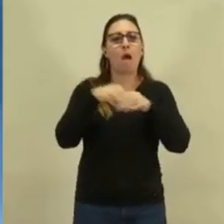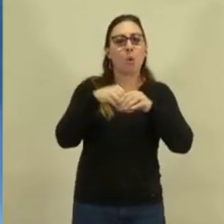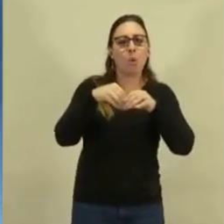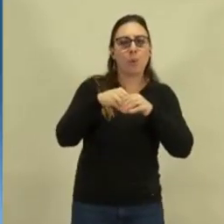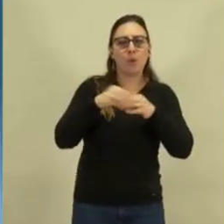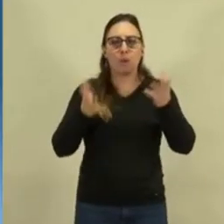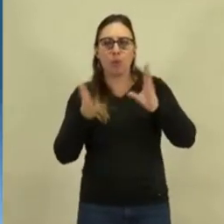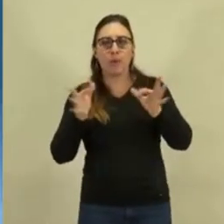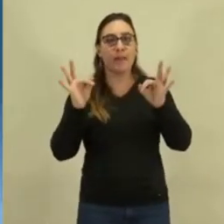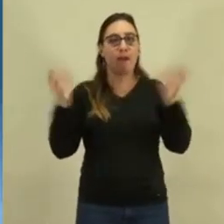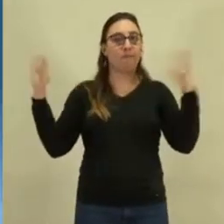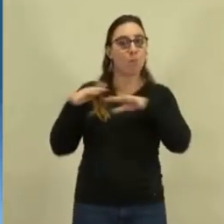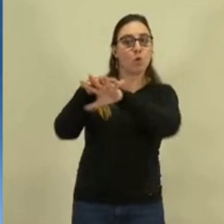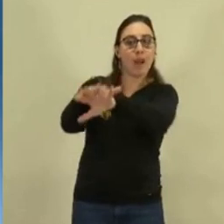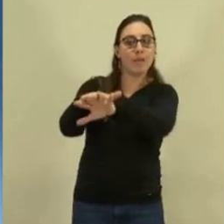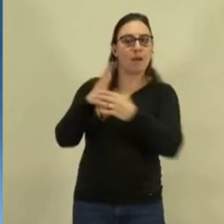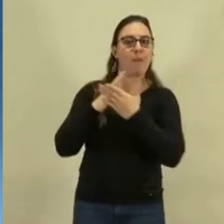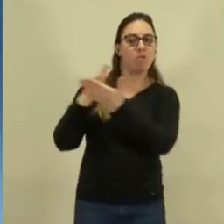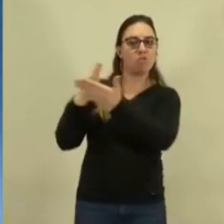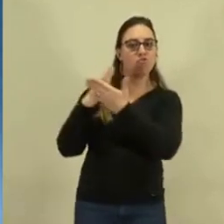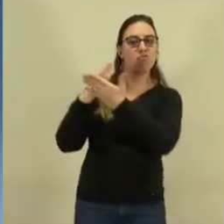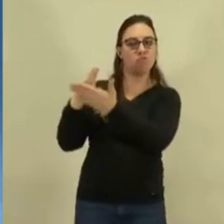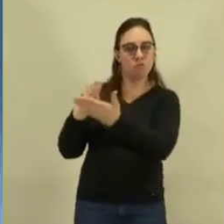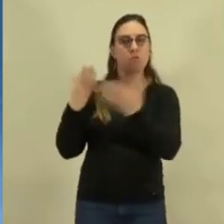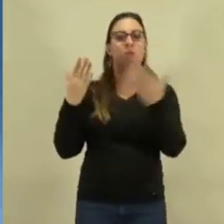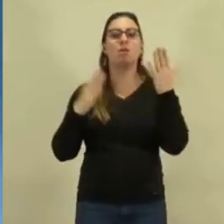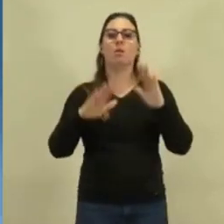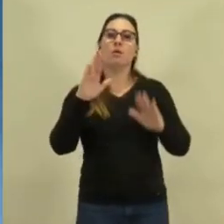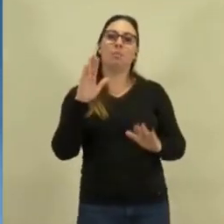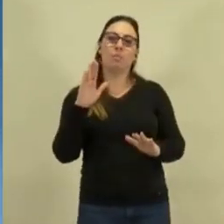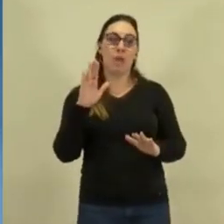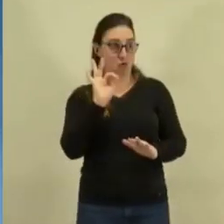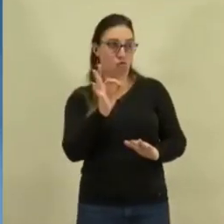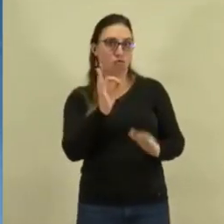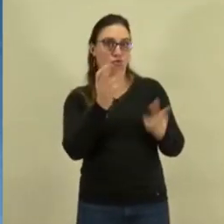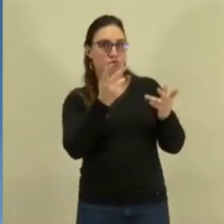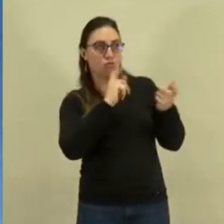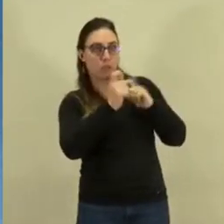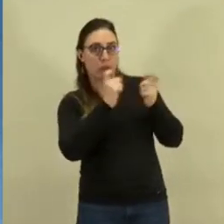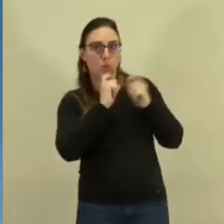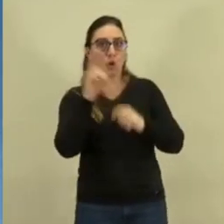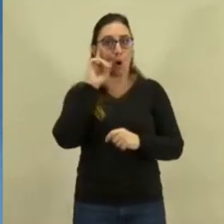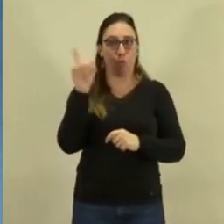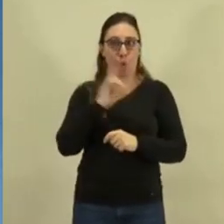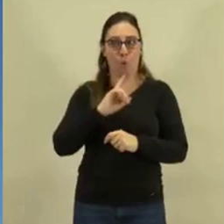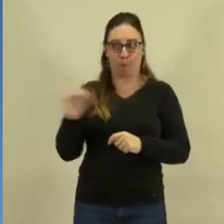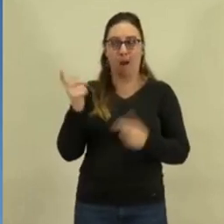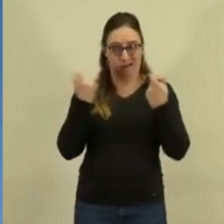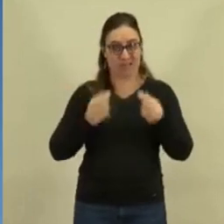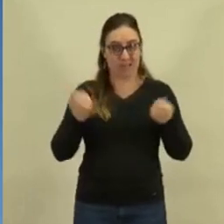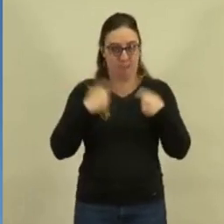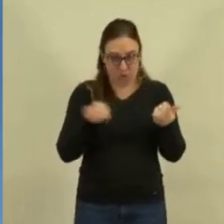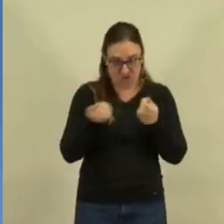en termes de mutualisation, mais vous pourriez, effectivement, et ça a été abordé, toucher aux dépenses. Mais